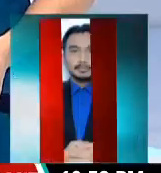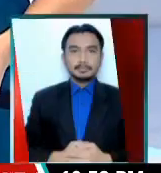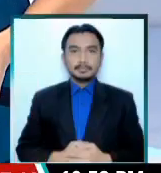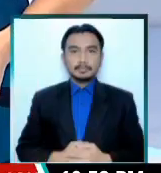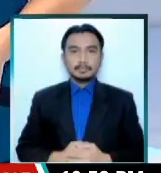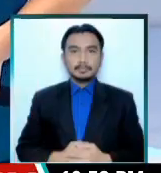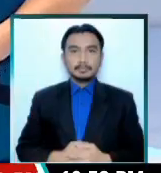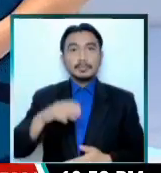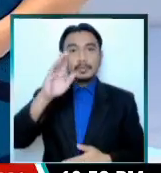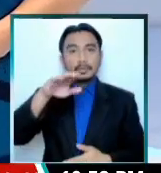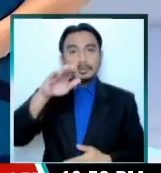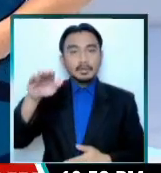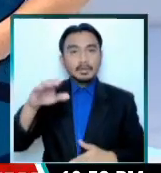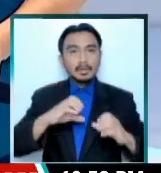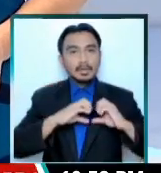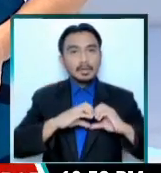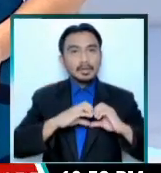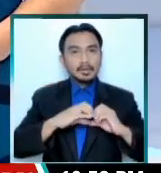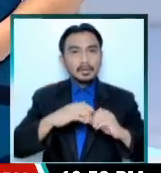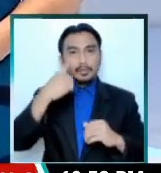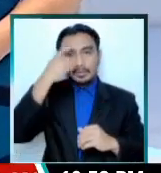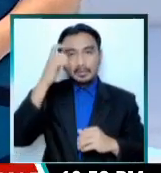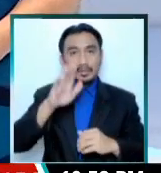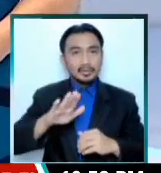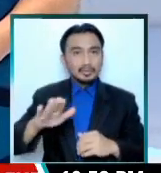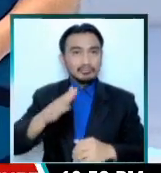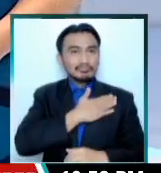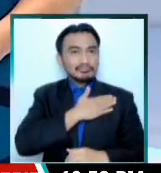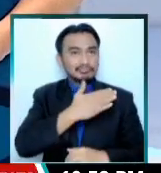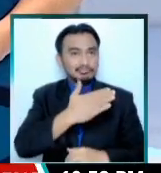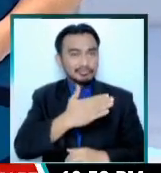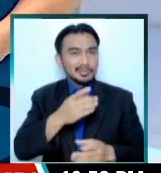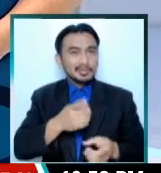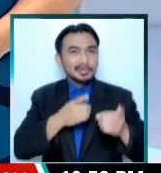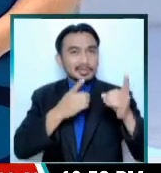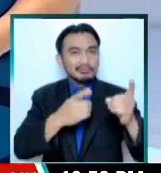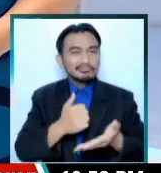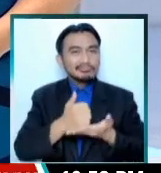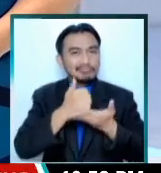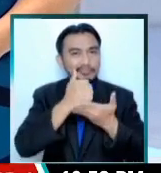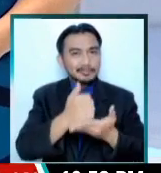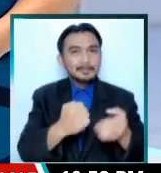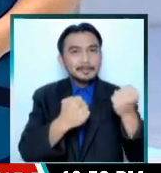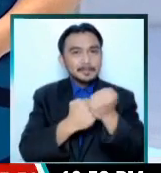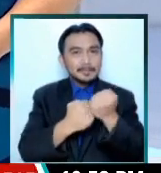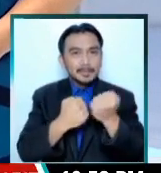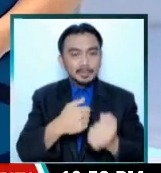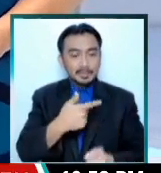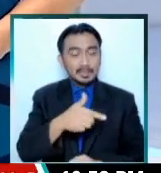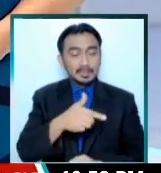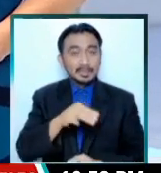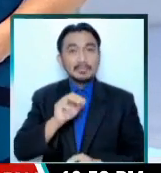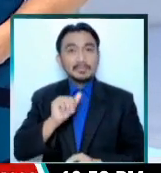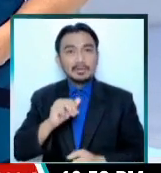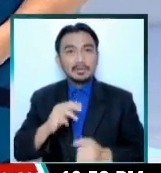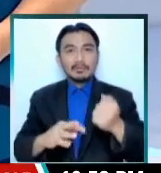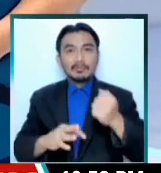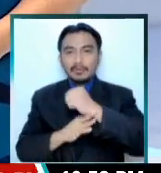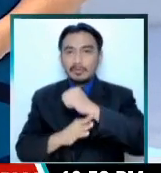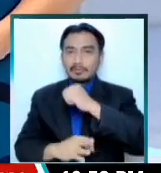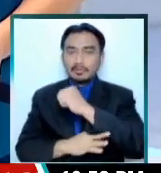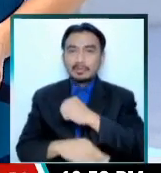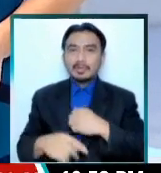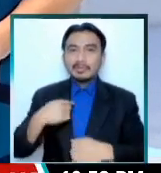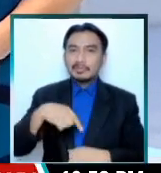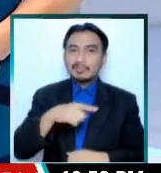puso. Dahil sa inyong mga donasyon at walang sawang pagsuporta sa GMA Kapuso Foundation, ikinalulugod